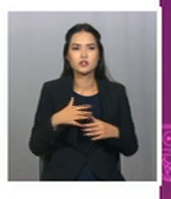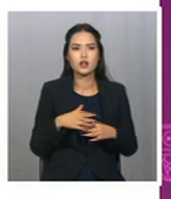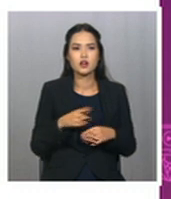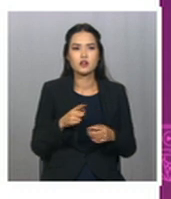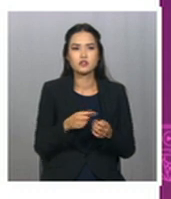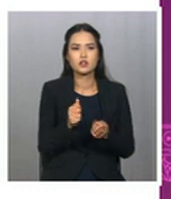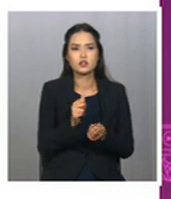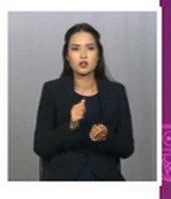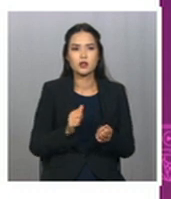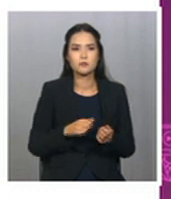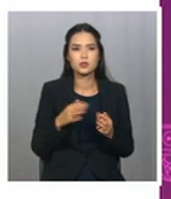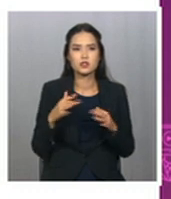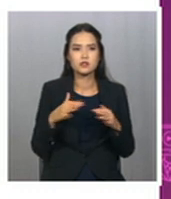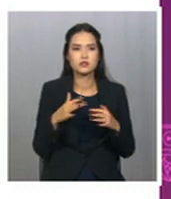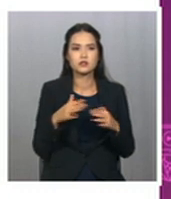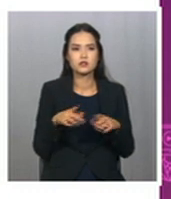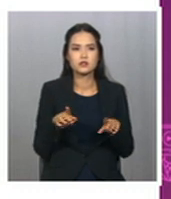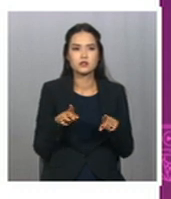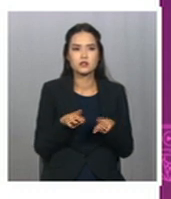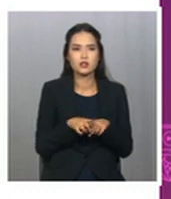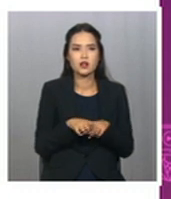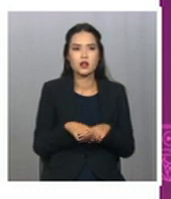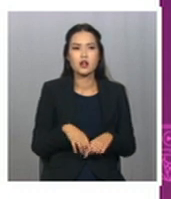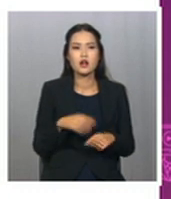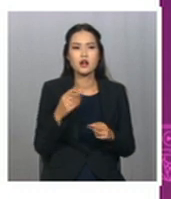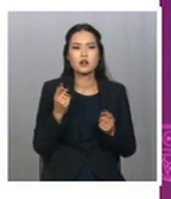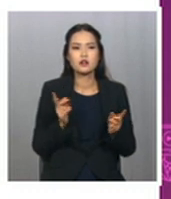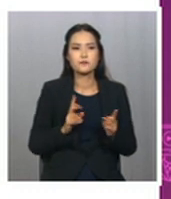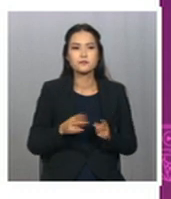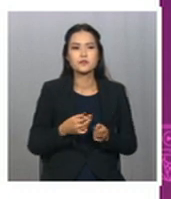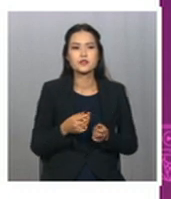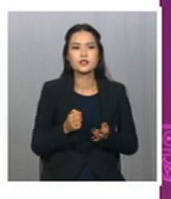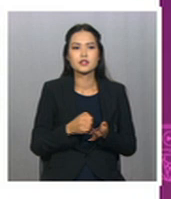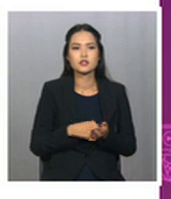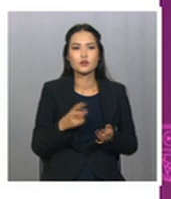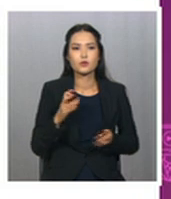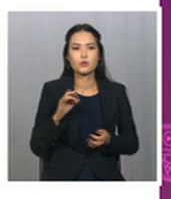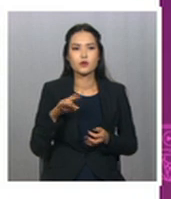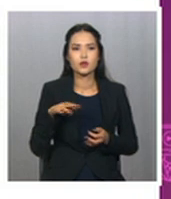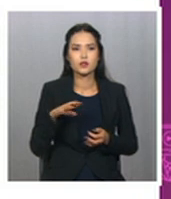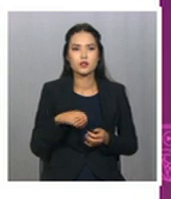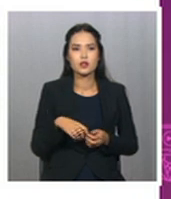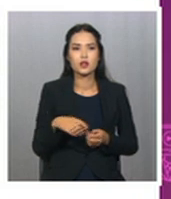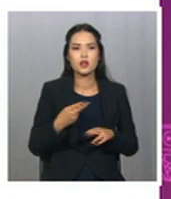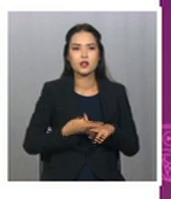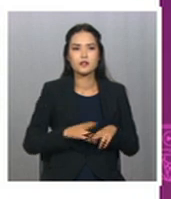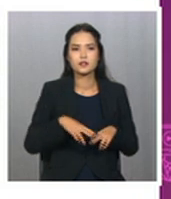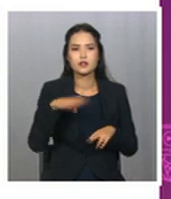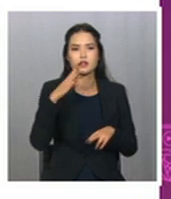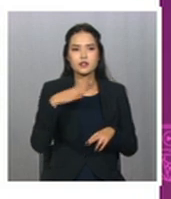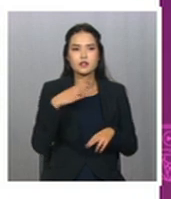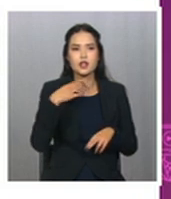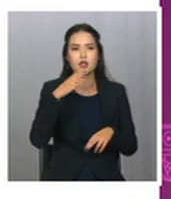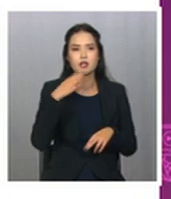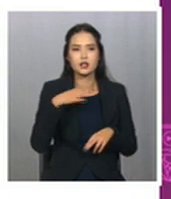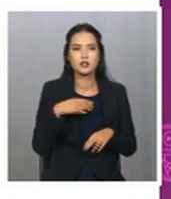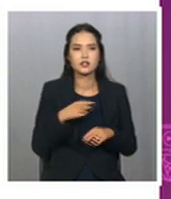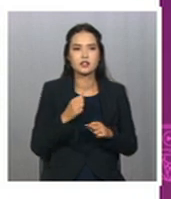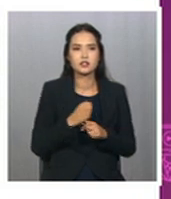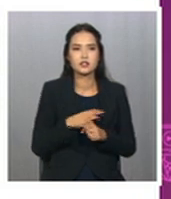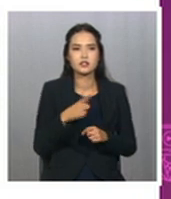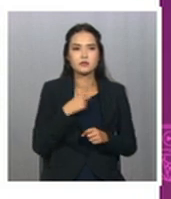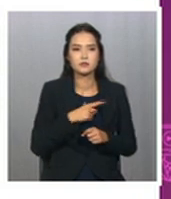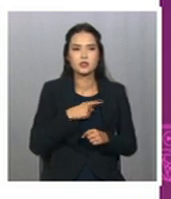дір-дір қағып қалтырап үріккендей. Кімнен, неден үркеді? Әсіресе әке. Әке істеген мінез,